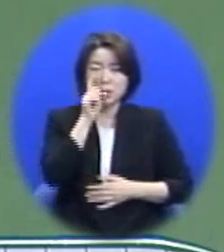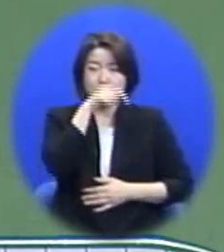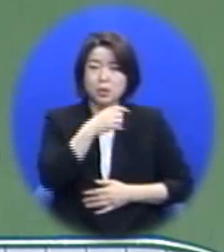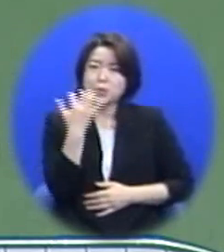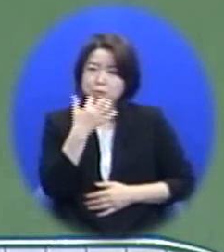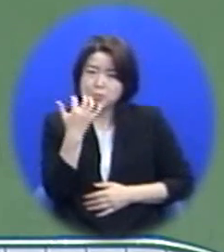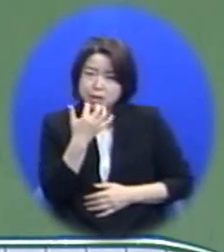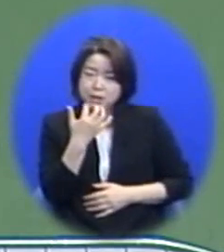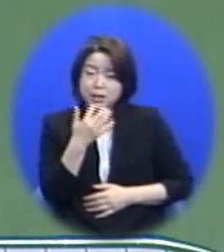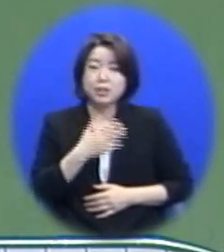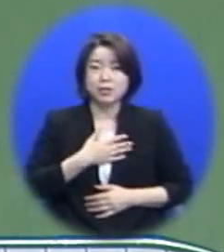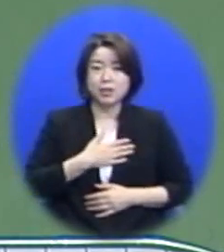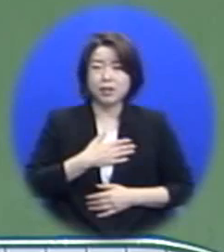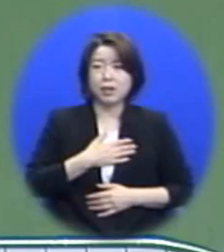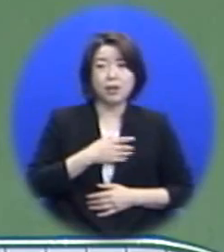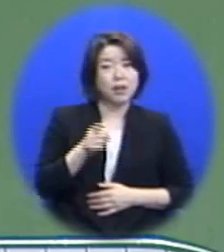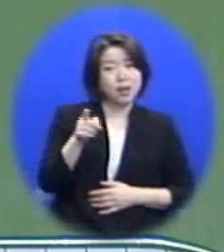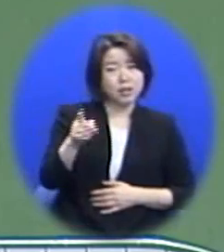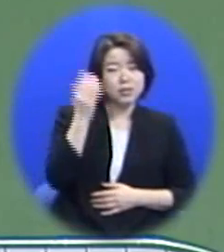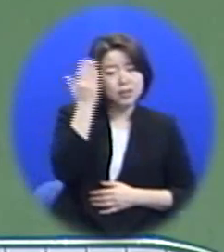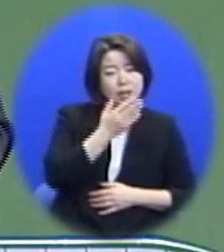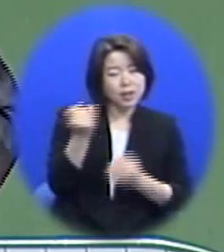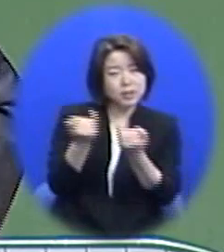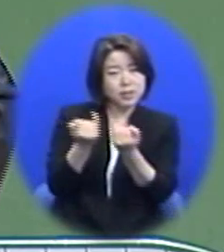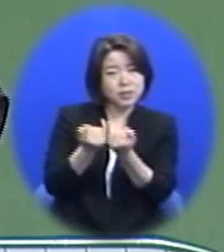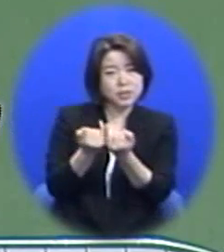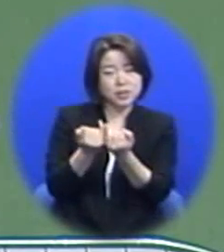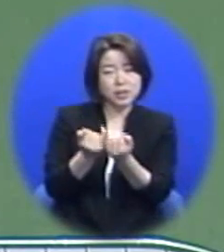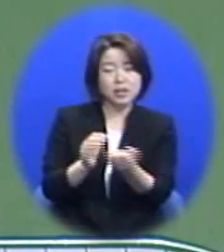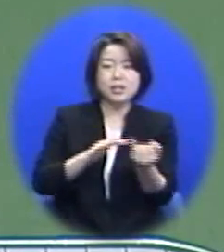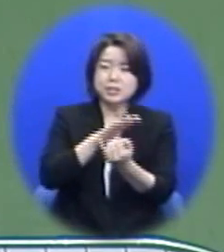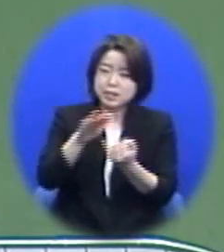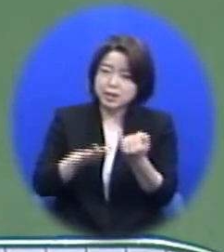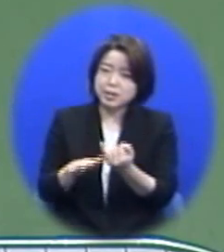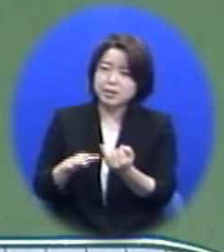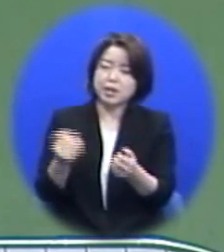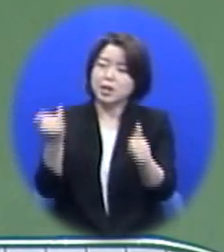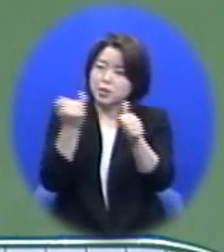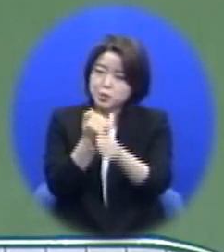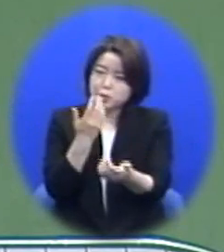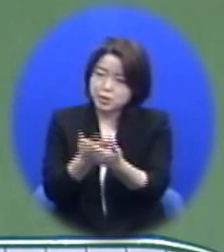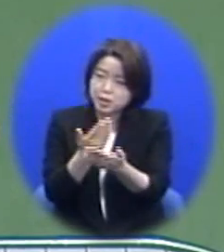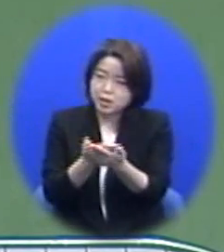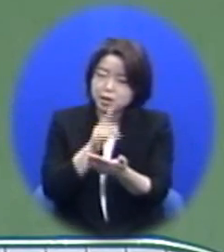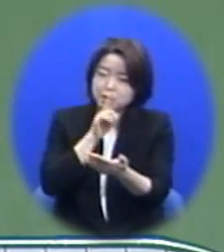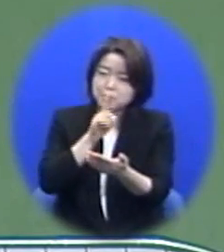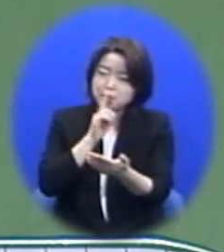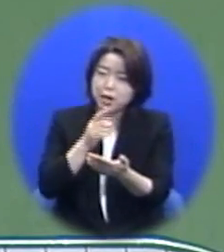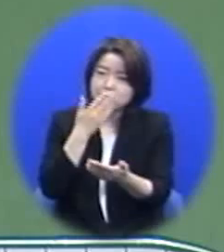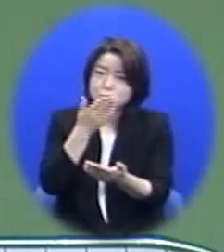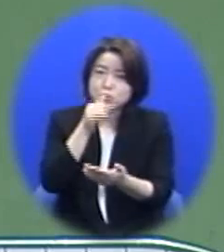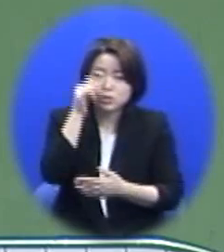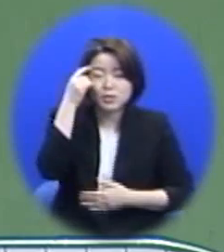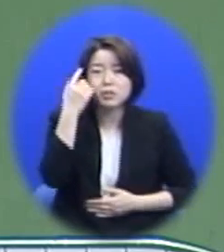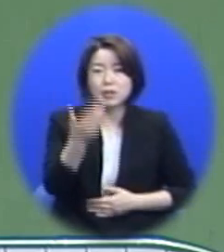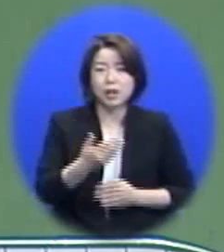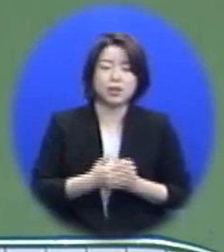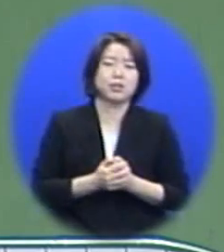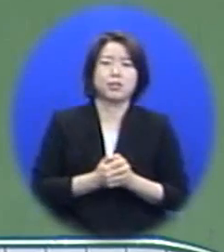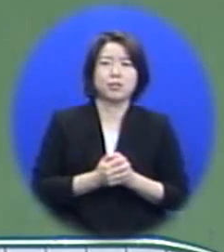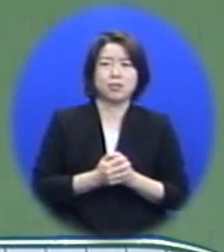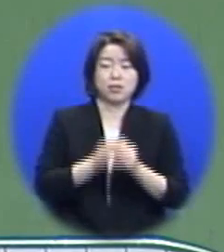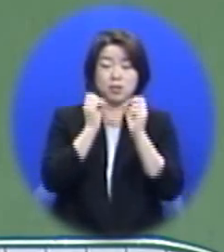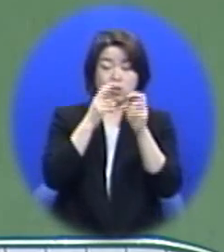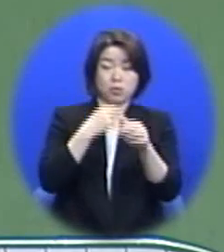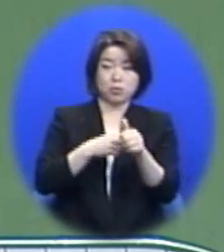어떻게 그런 여인에게 사랑한다고 결혼해 달라고 말할 수 있겠는가 하는 거 선교사님도 그 이야기를 듣고 보니까